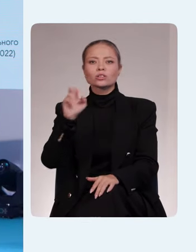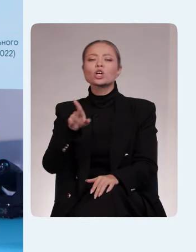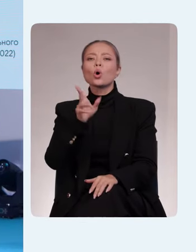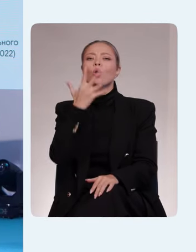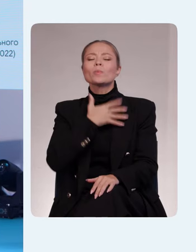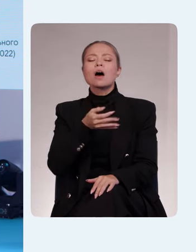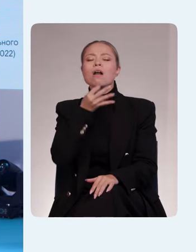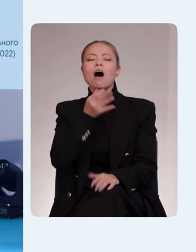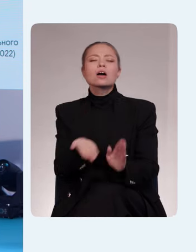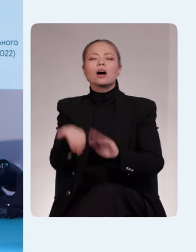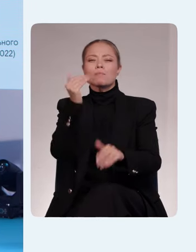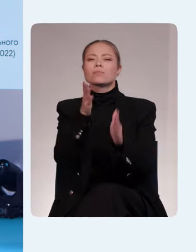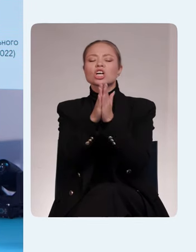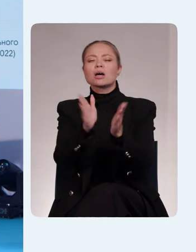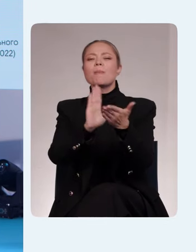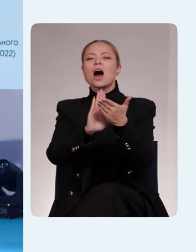Похлопайте.